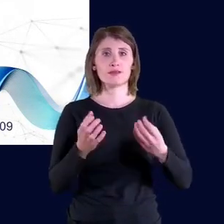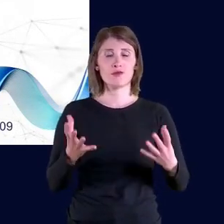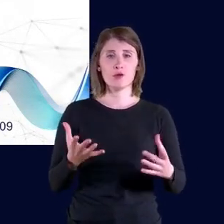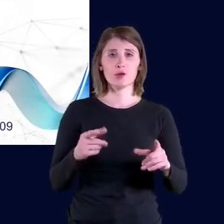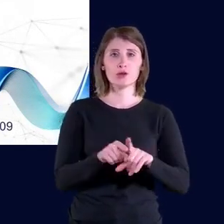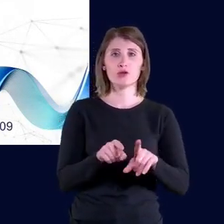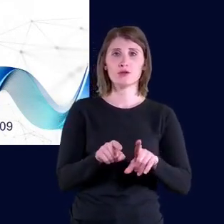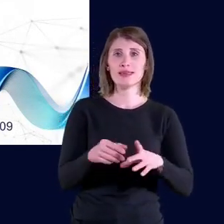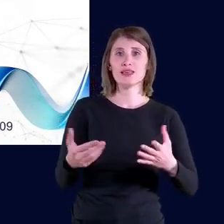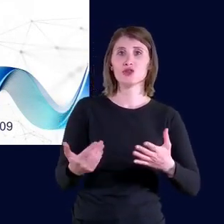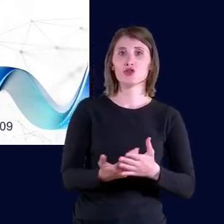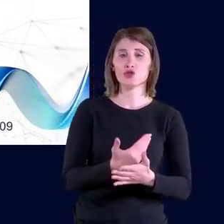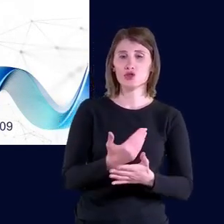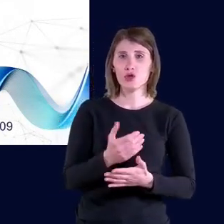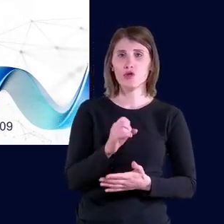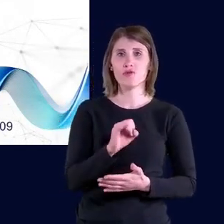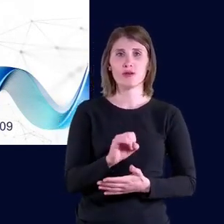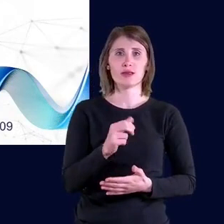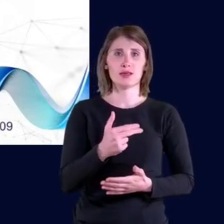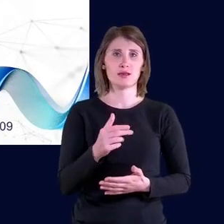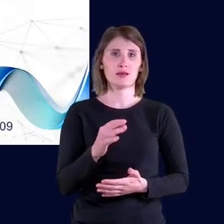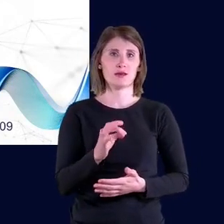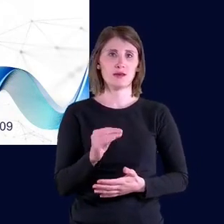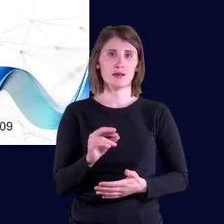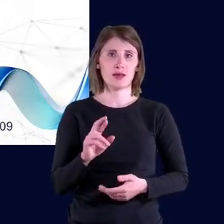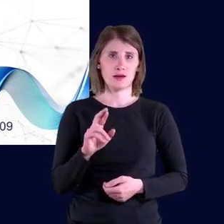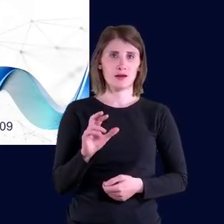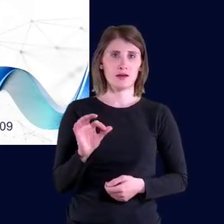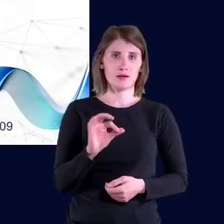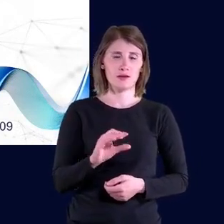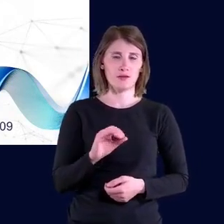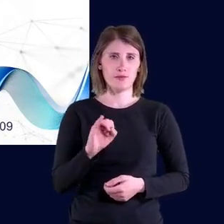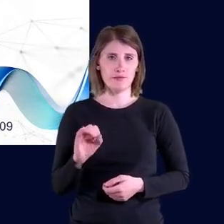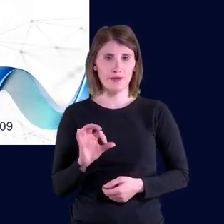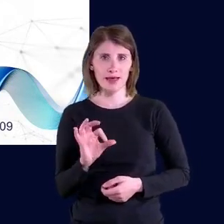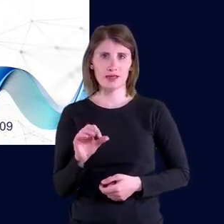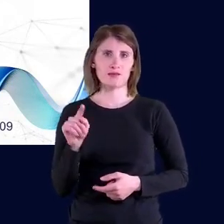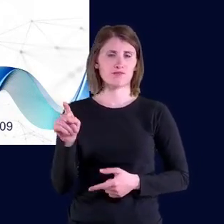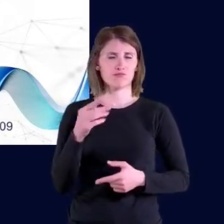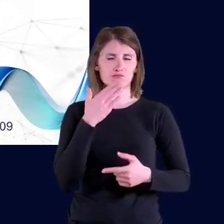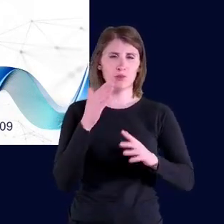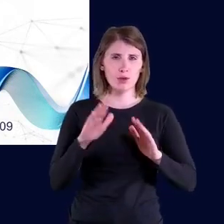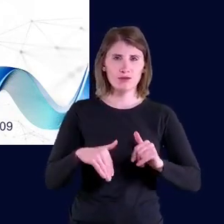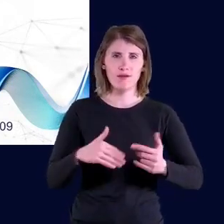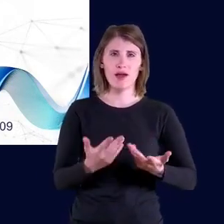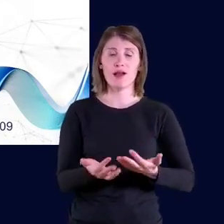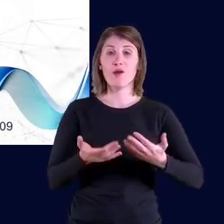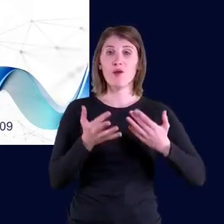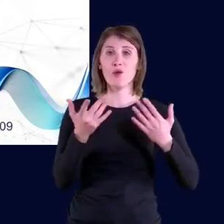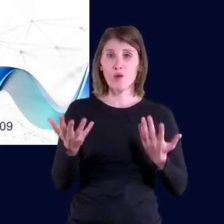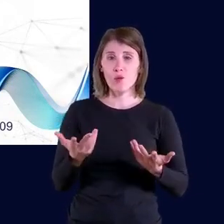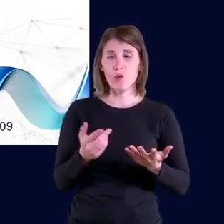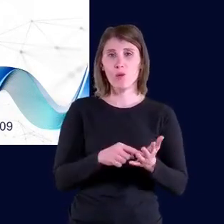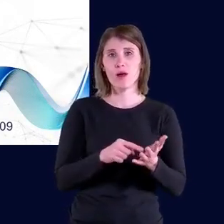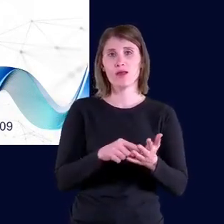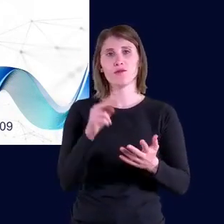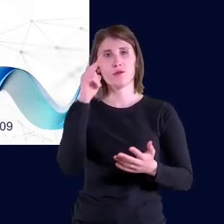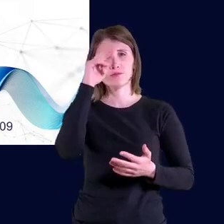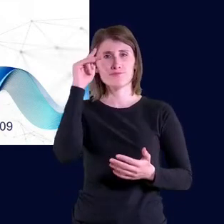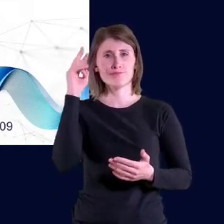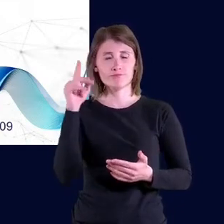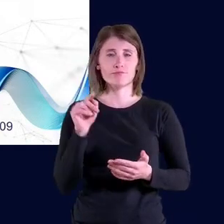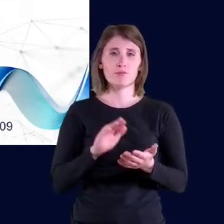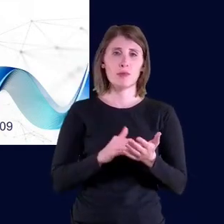także nowy interfejs portalu który umożliwia bezproblemową prezentację treści zawartych w portalu na